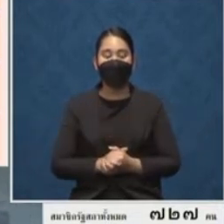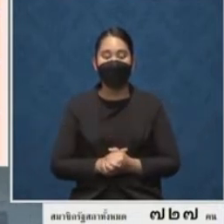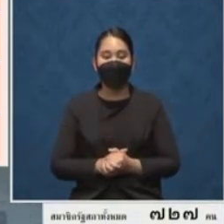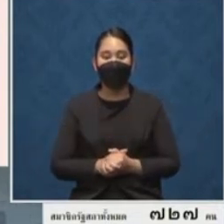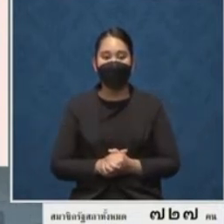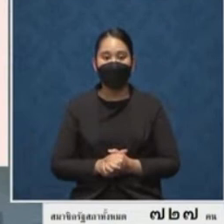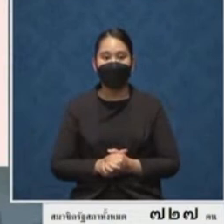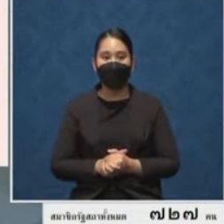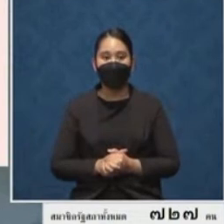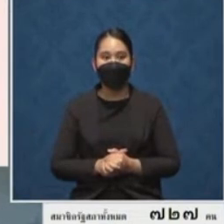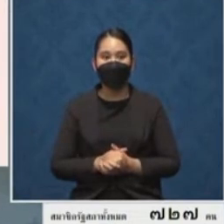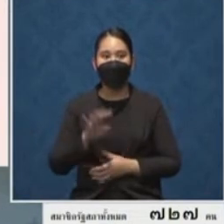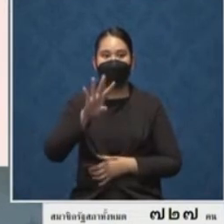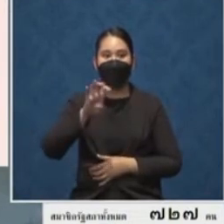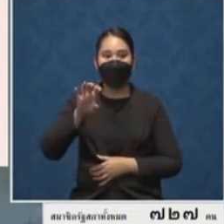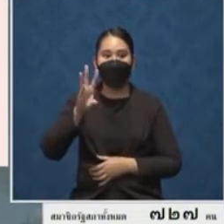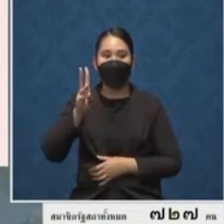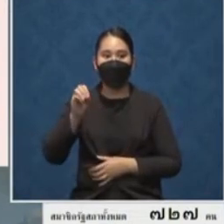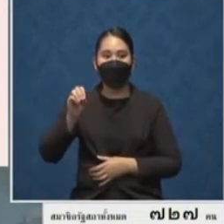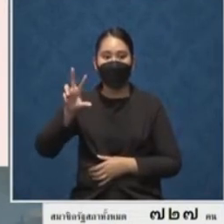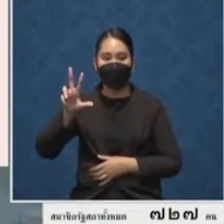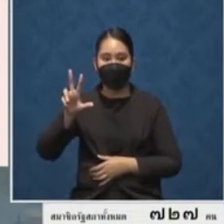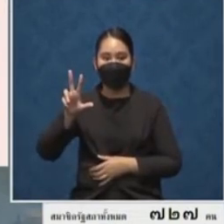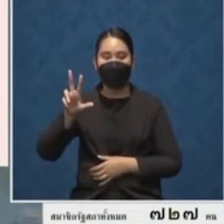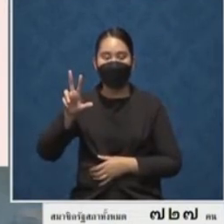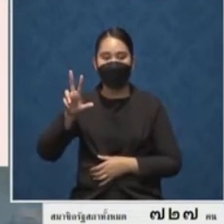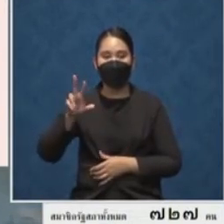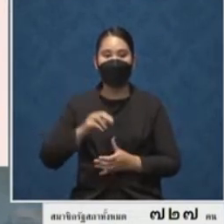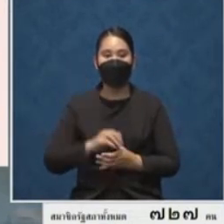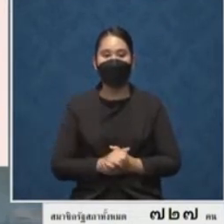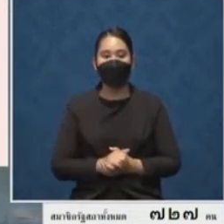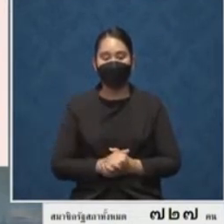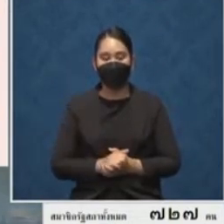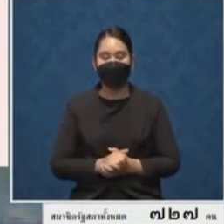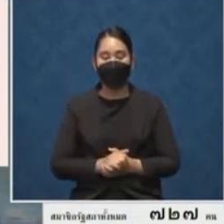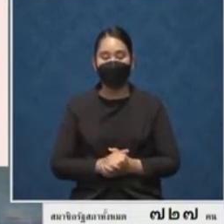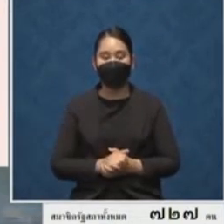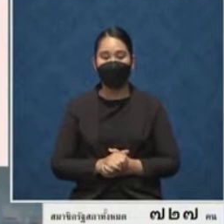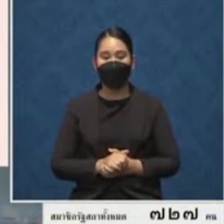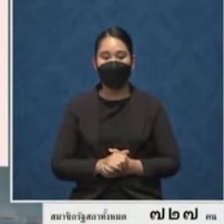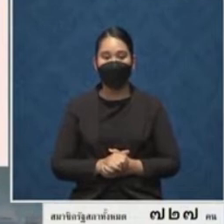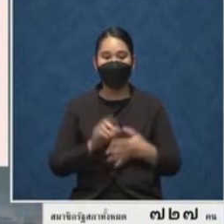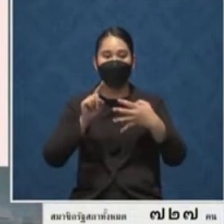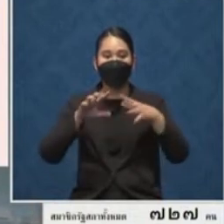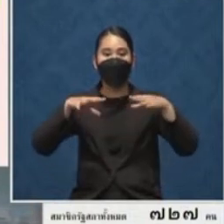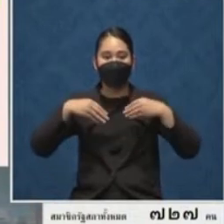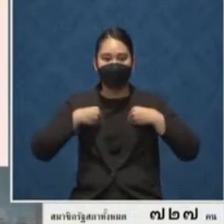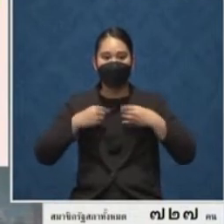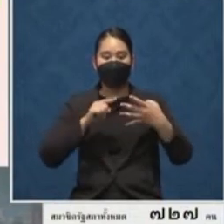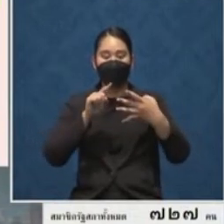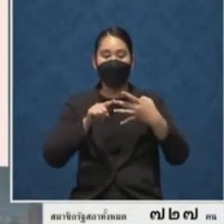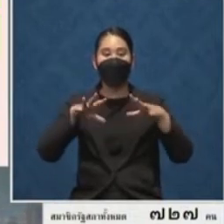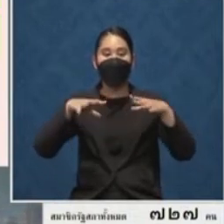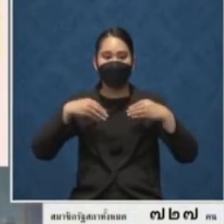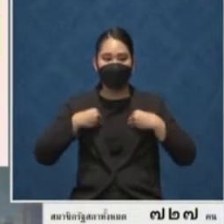463นายวันชัยสอนสิริ 1รับหลักการ2รับหลักการ3รับหลักการ